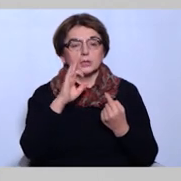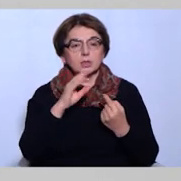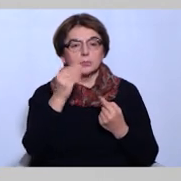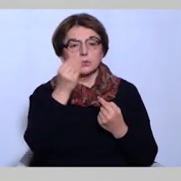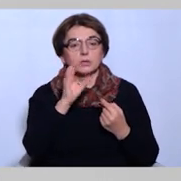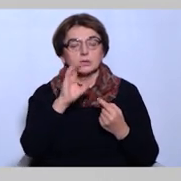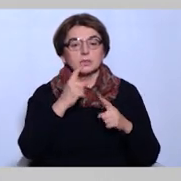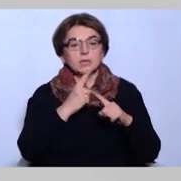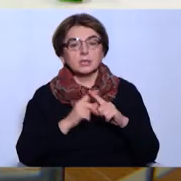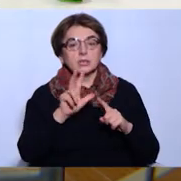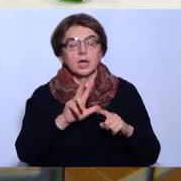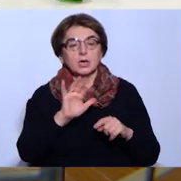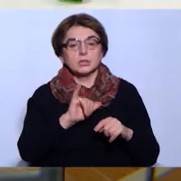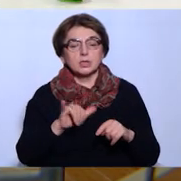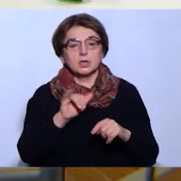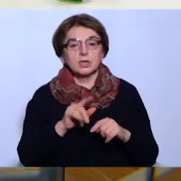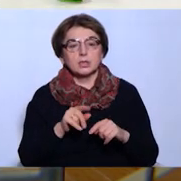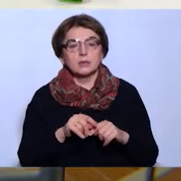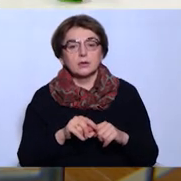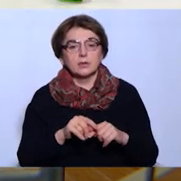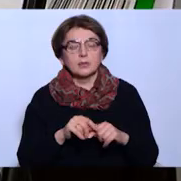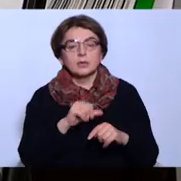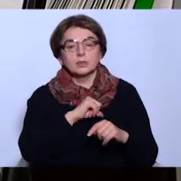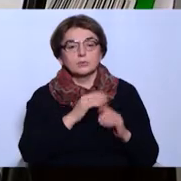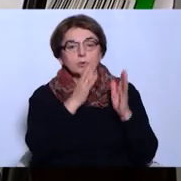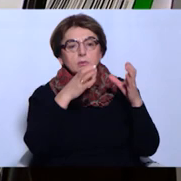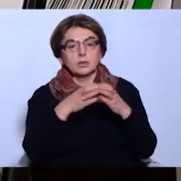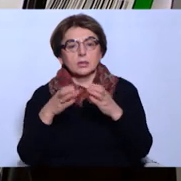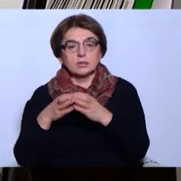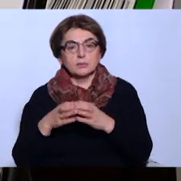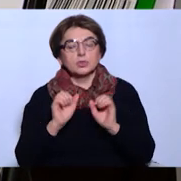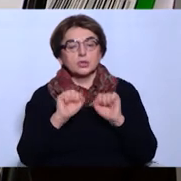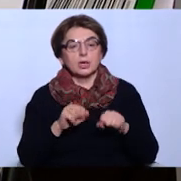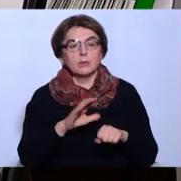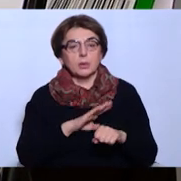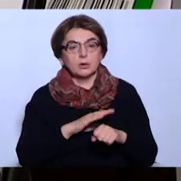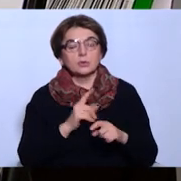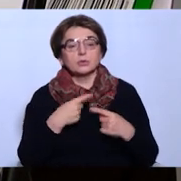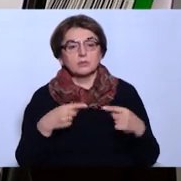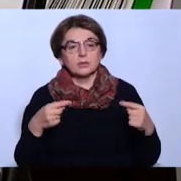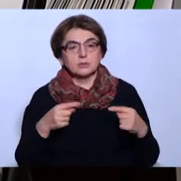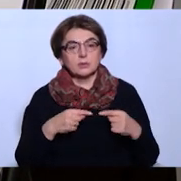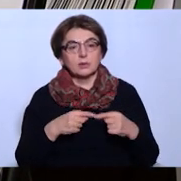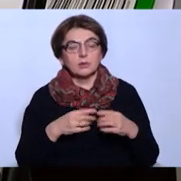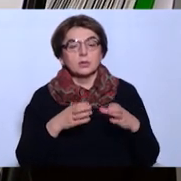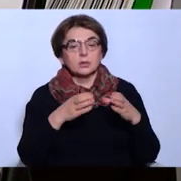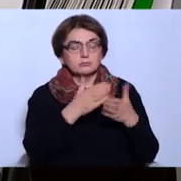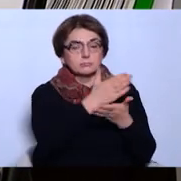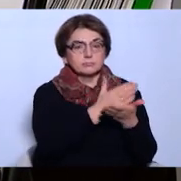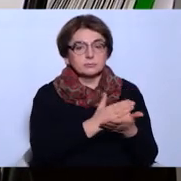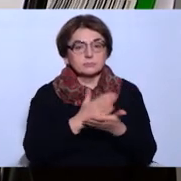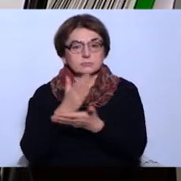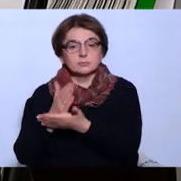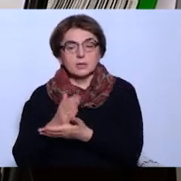არის CXHY. ნახშირწყალბადების კლასიფიკაცია შეიძლება იყოს შემდეგნაირი: შეიძლება დავყოთ აციკლურ